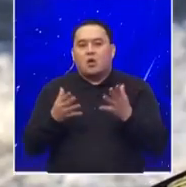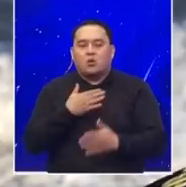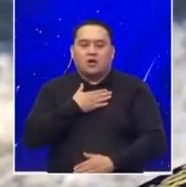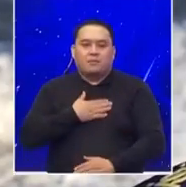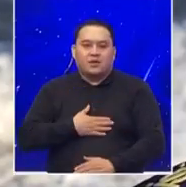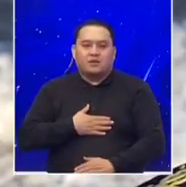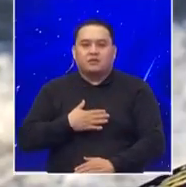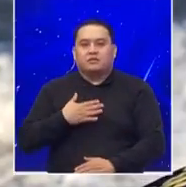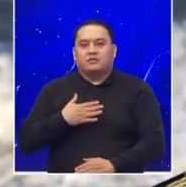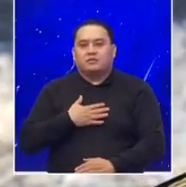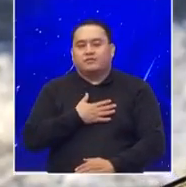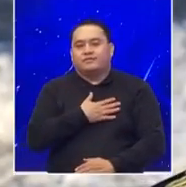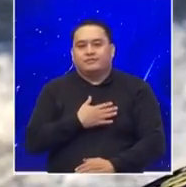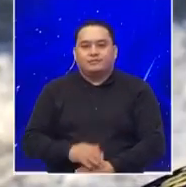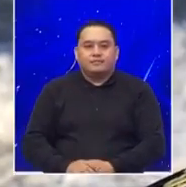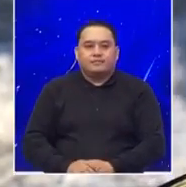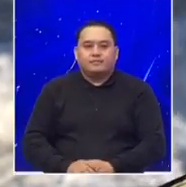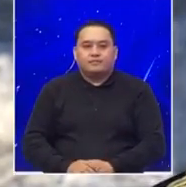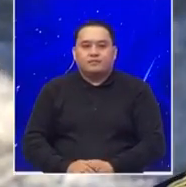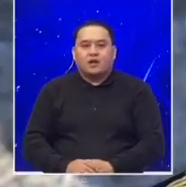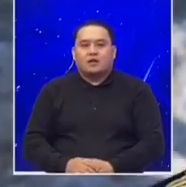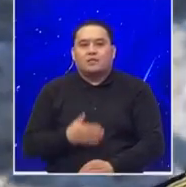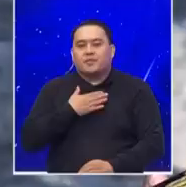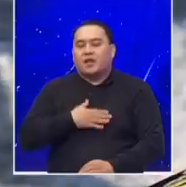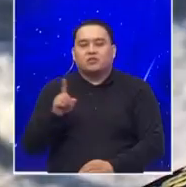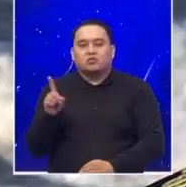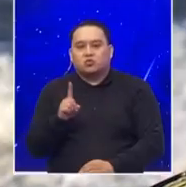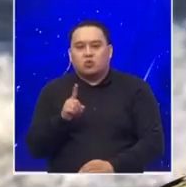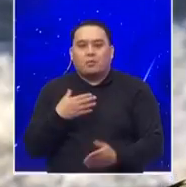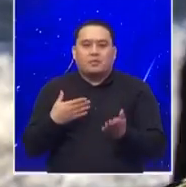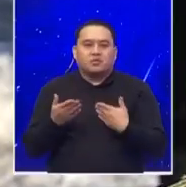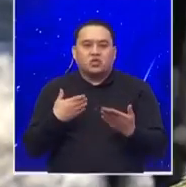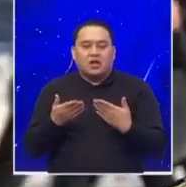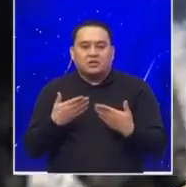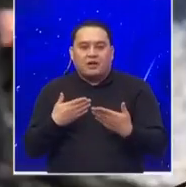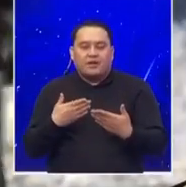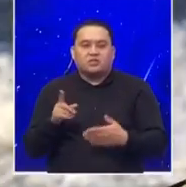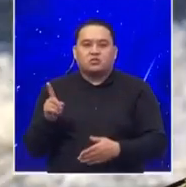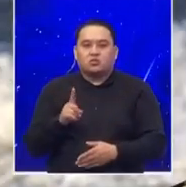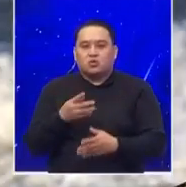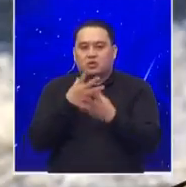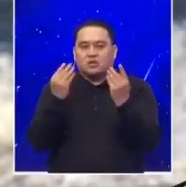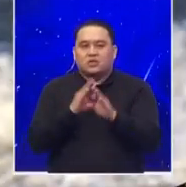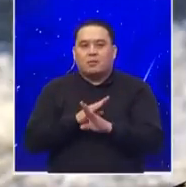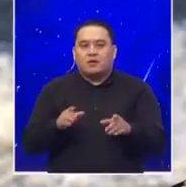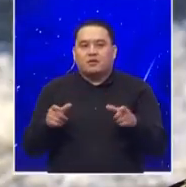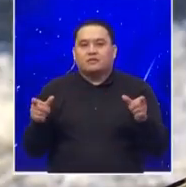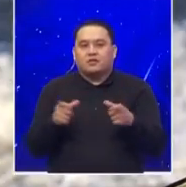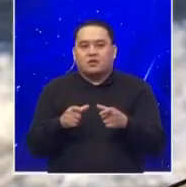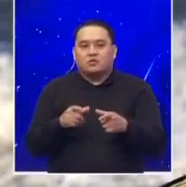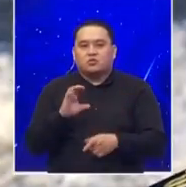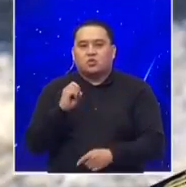люди в Талкургане вышли погулять. Это так приятно, что можно пообщаться. Но, конечно, надо не забывать про